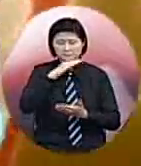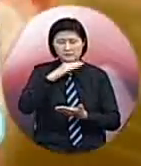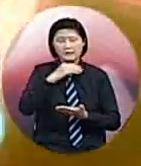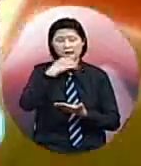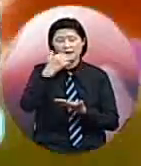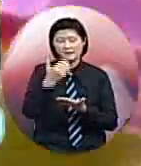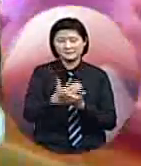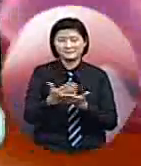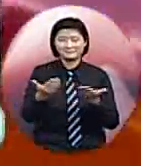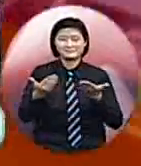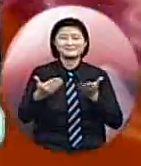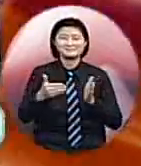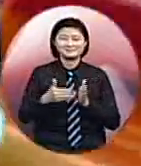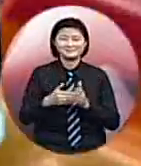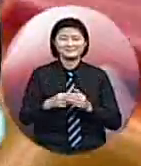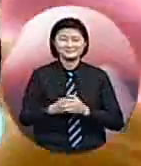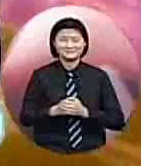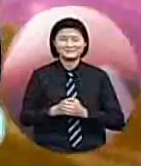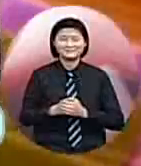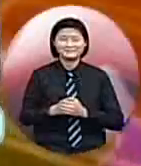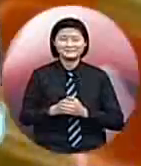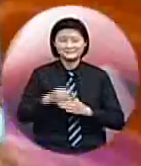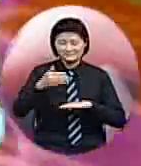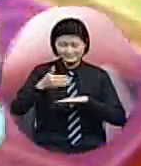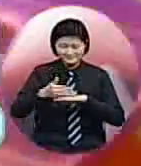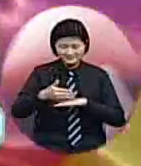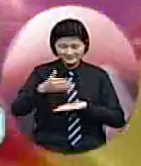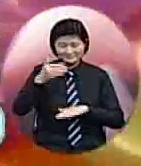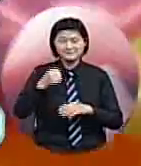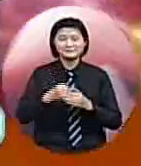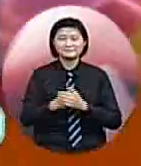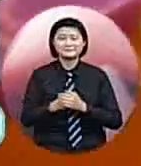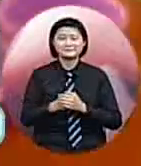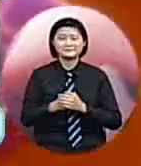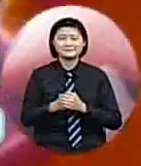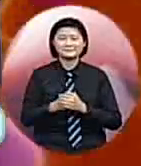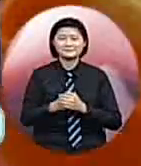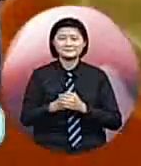감동입니다. 네. 네. 네. 감사합니다. 자,